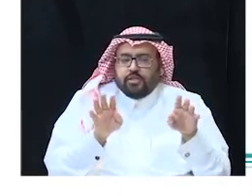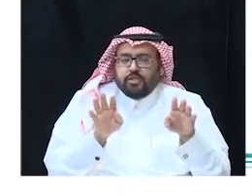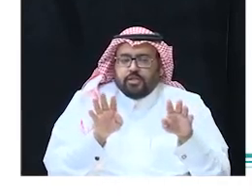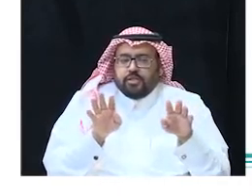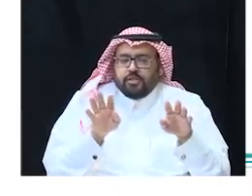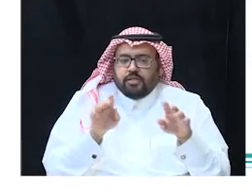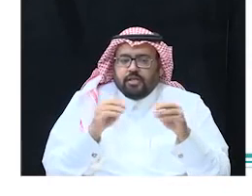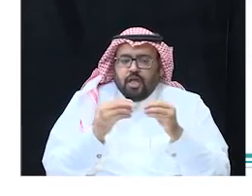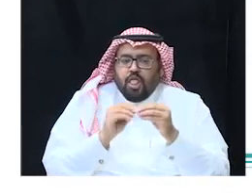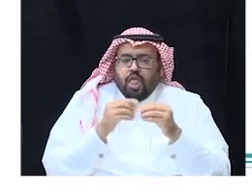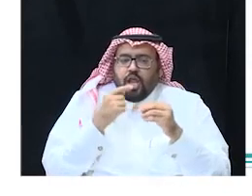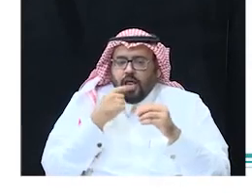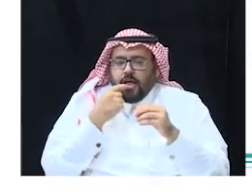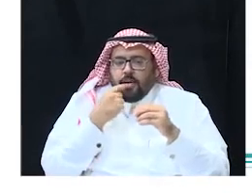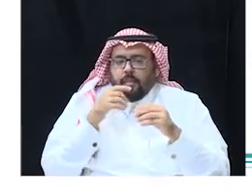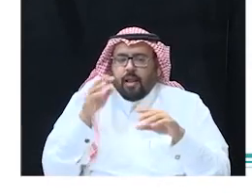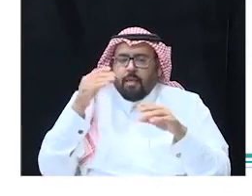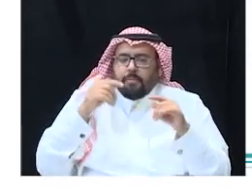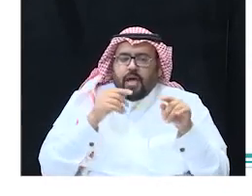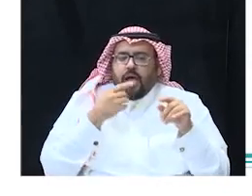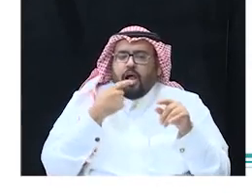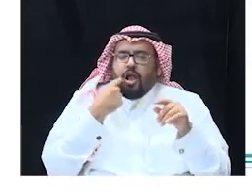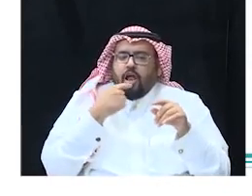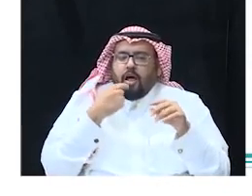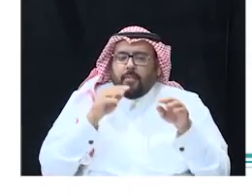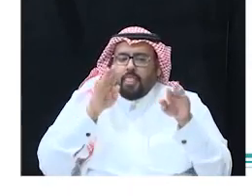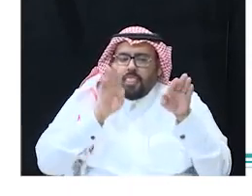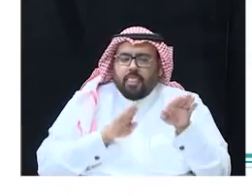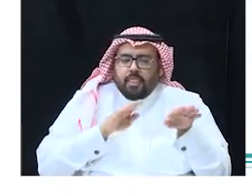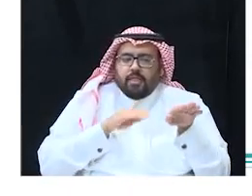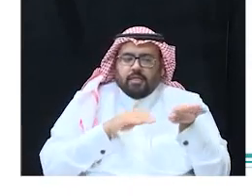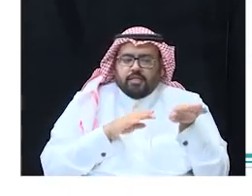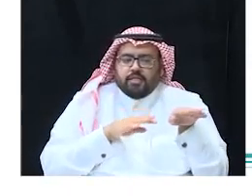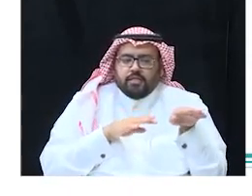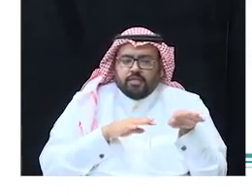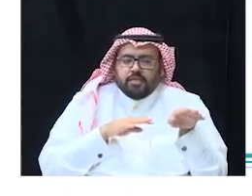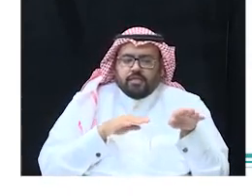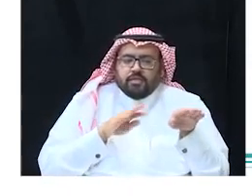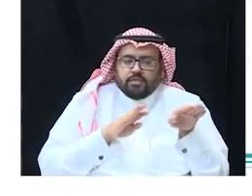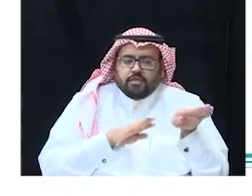اللي أسويه؟ أضع المغناطيس على السيارة الثانية